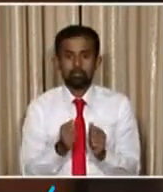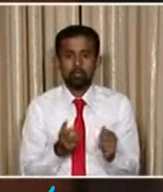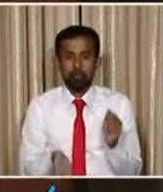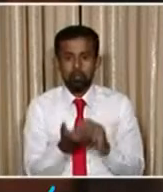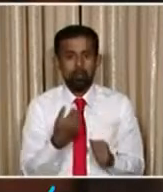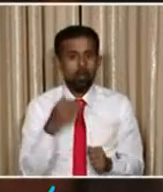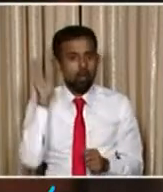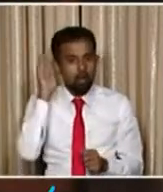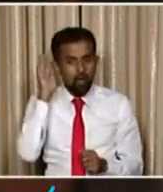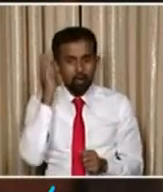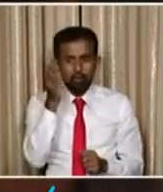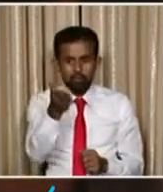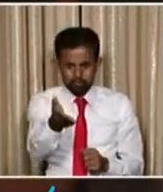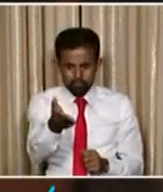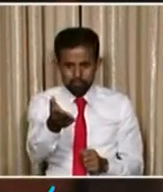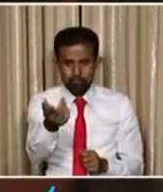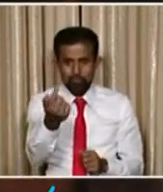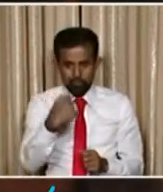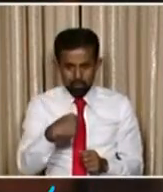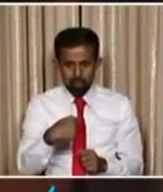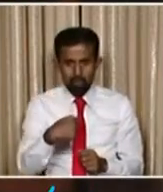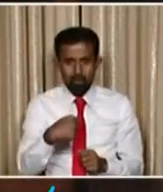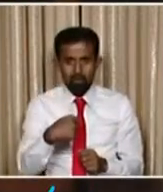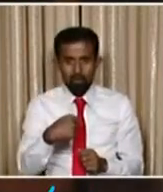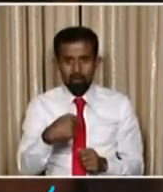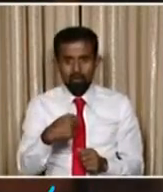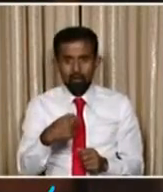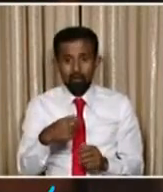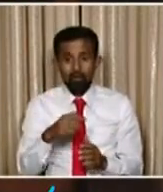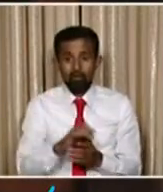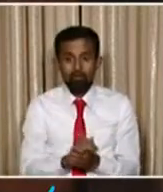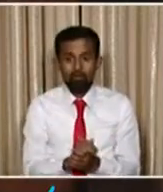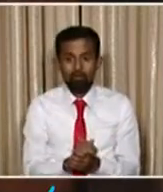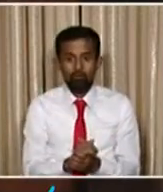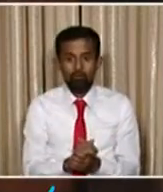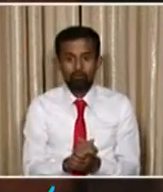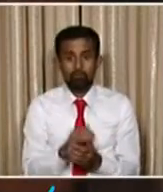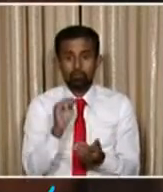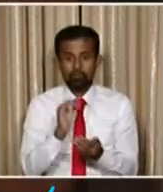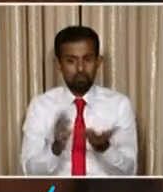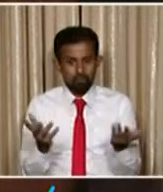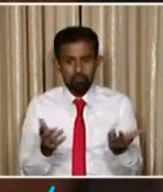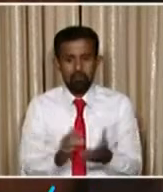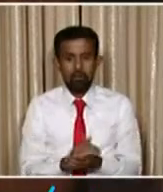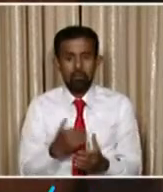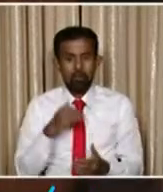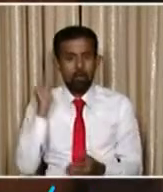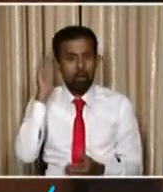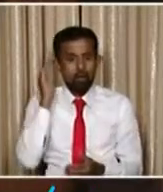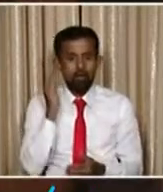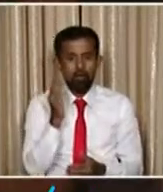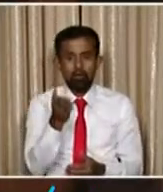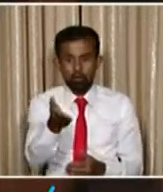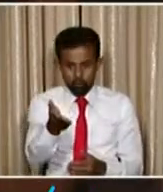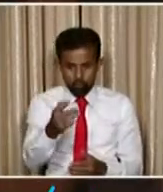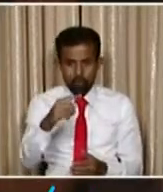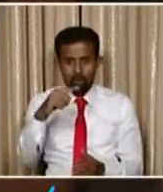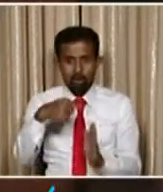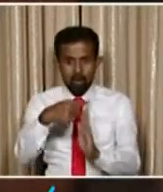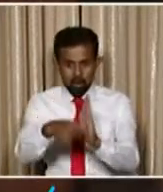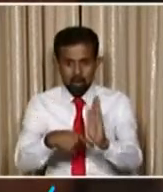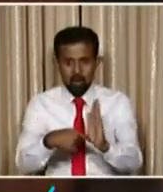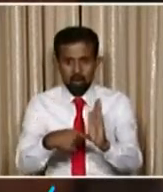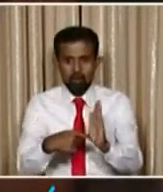අපෙන් අහන්නේ you are from the country where judge has fled the country because there is no safety for him. අපෙන් අහන්නේ මොනවද? ඕගොල්ලන්ගේ රටේ නේද